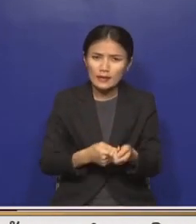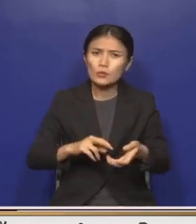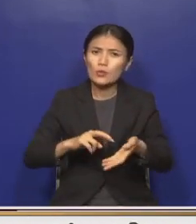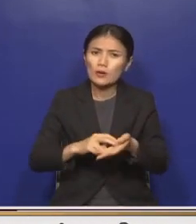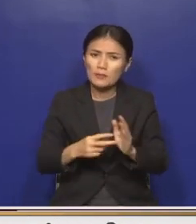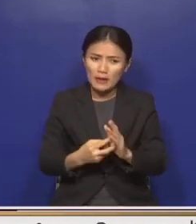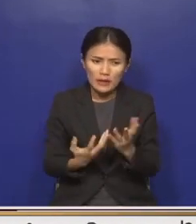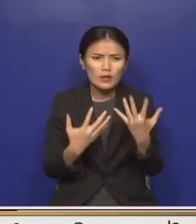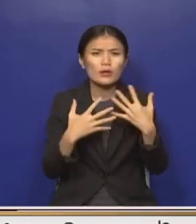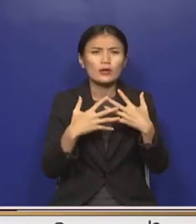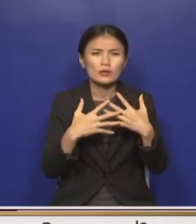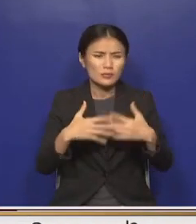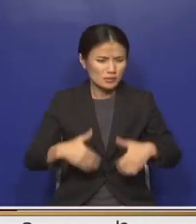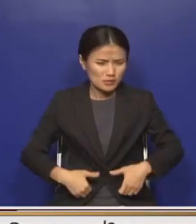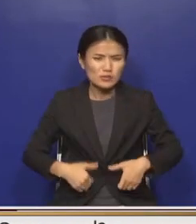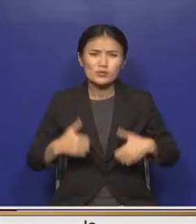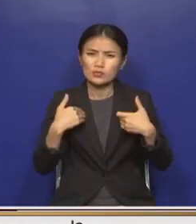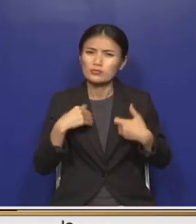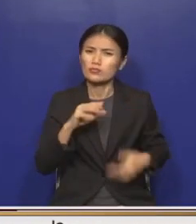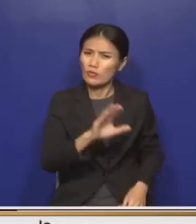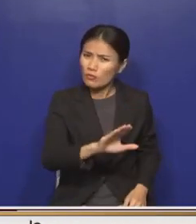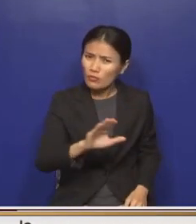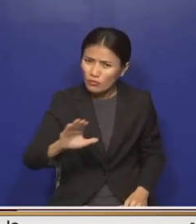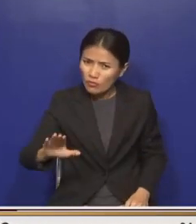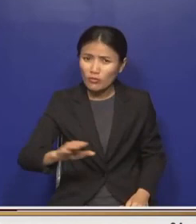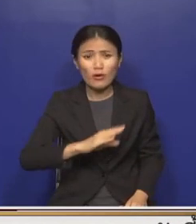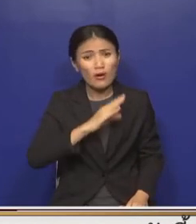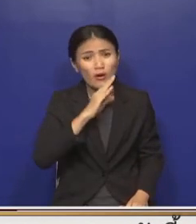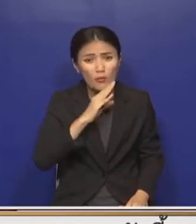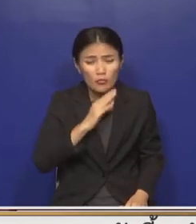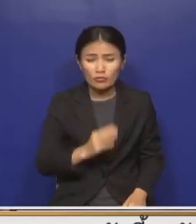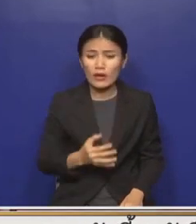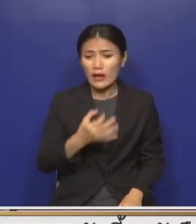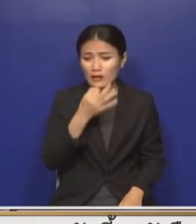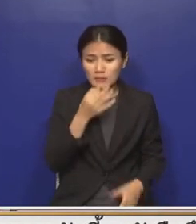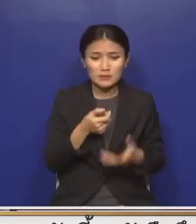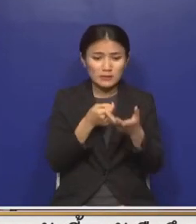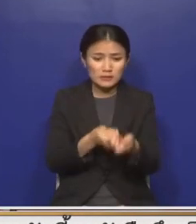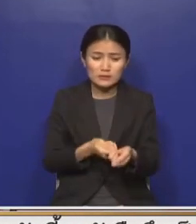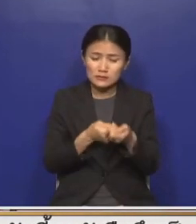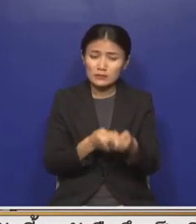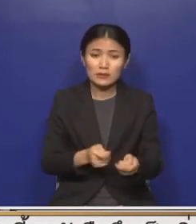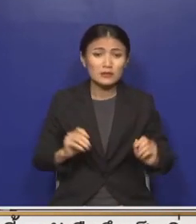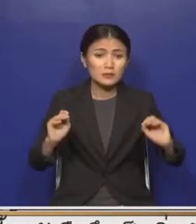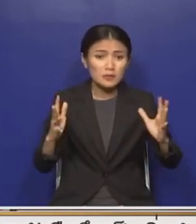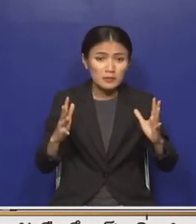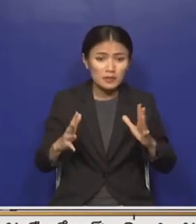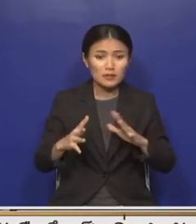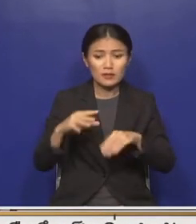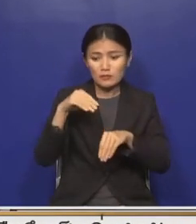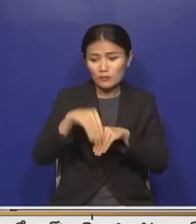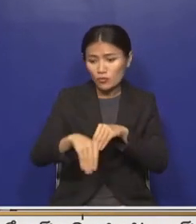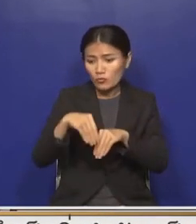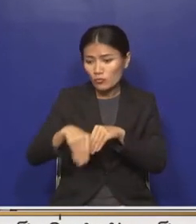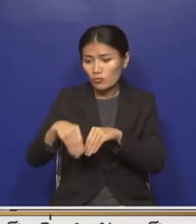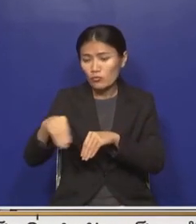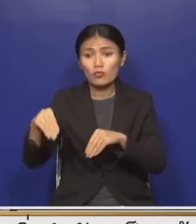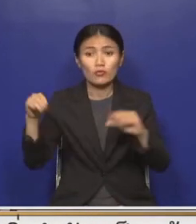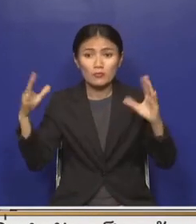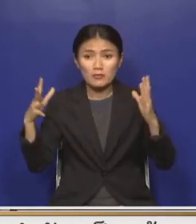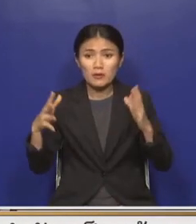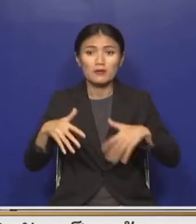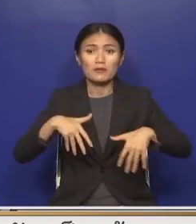ถ้าไม่มีชีวิตพวกเกษตรรมหากินกัน หรอเพราปูกประชาชนก็ไม่มี